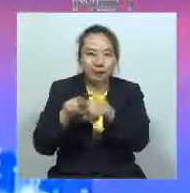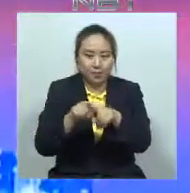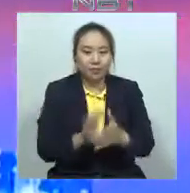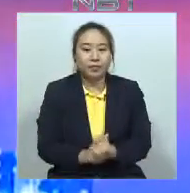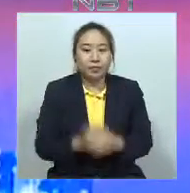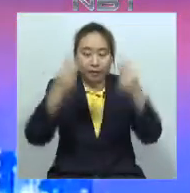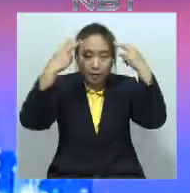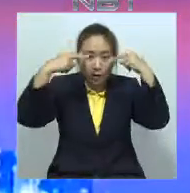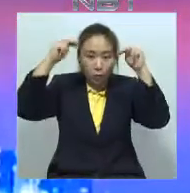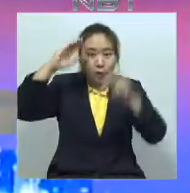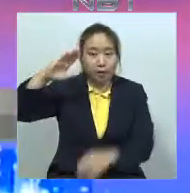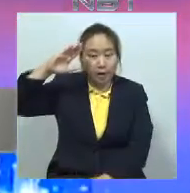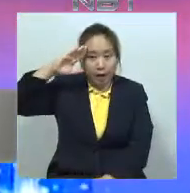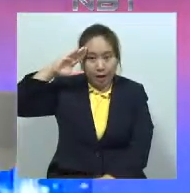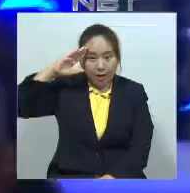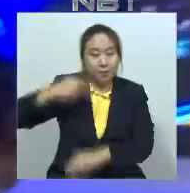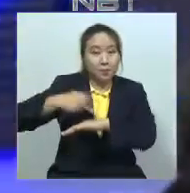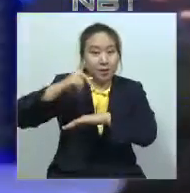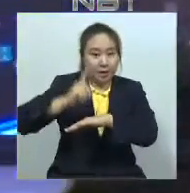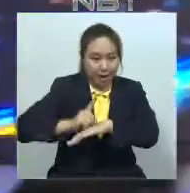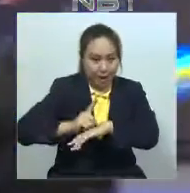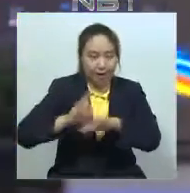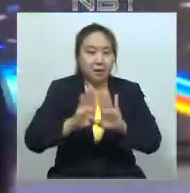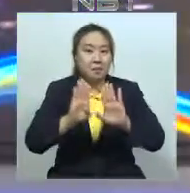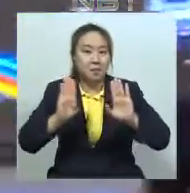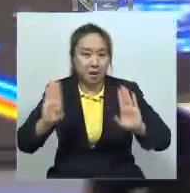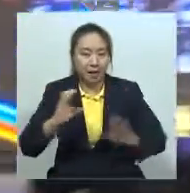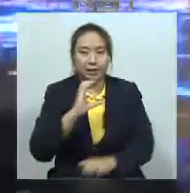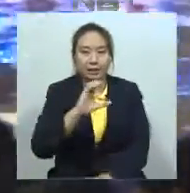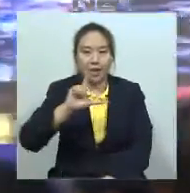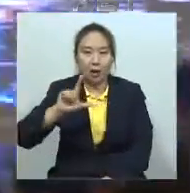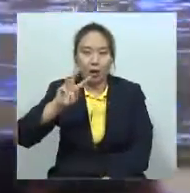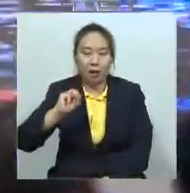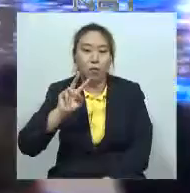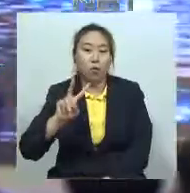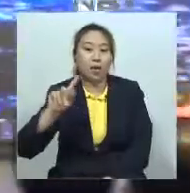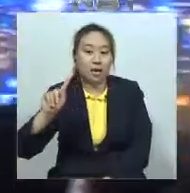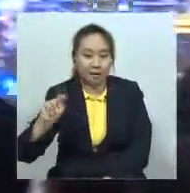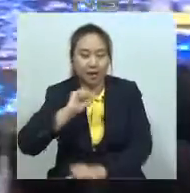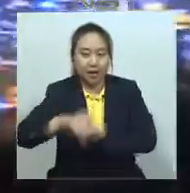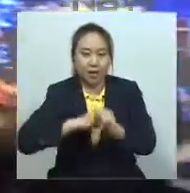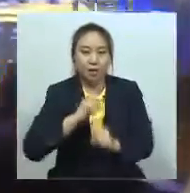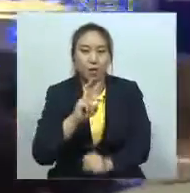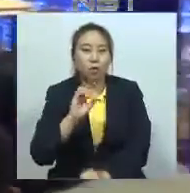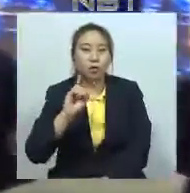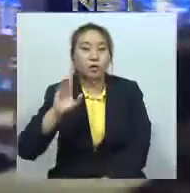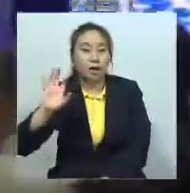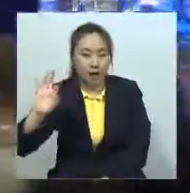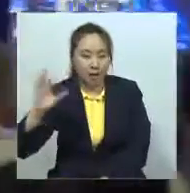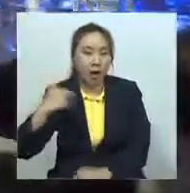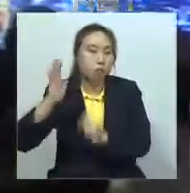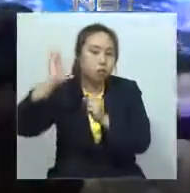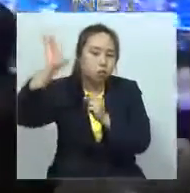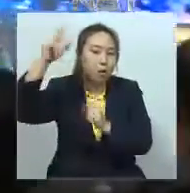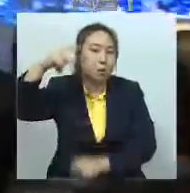พลเอกประยุทธ์จันทร์โอชานายกรัฐมนตรีเป็นประธานในพิธีเปิด CLMVT Forum 2019พร้อมกล่าวปาฐกถ